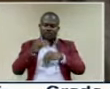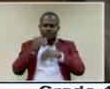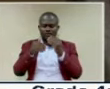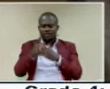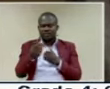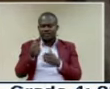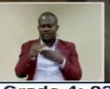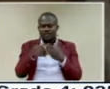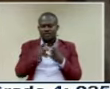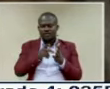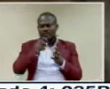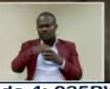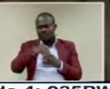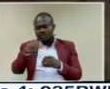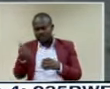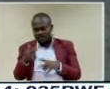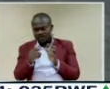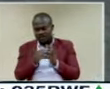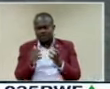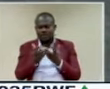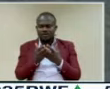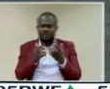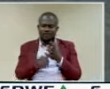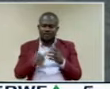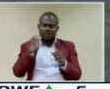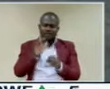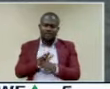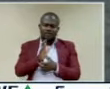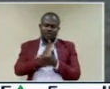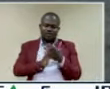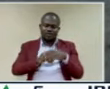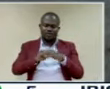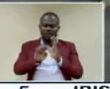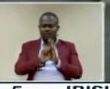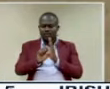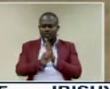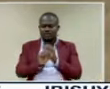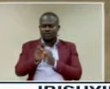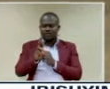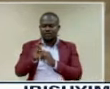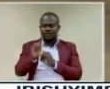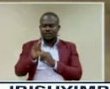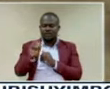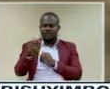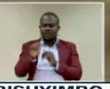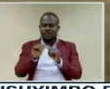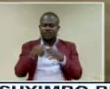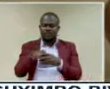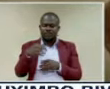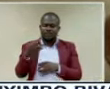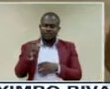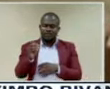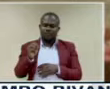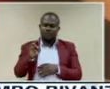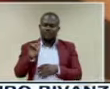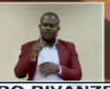hanyuma amafaranga agurwamo izindi ariko zihura n'ibibazo. Zimwe mu ngero ni nko mu murenge wa Rwimbogo ahasigaye 30 naho imururu